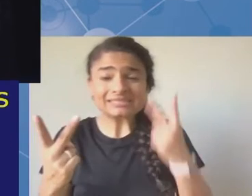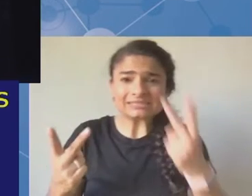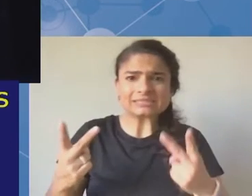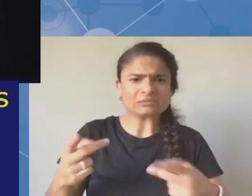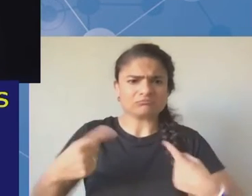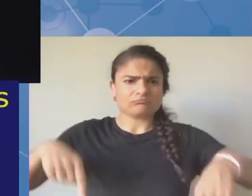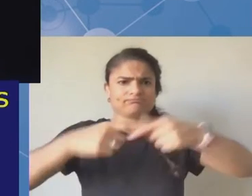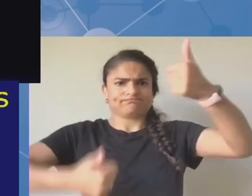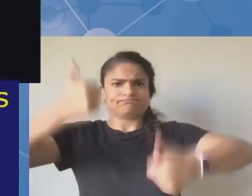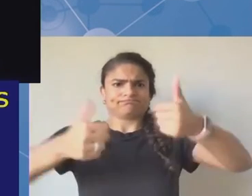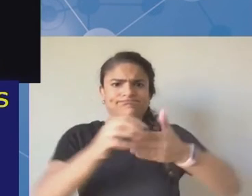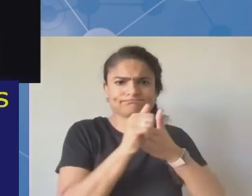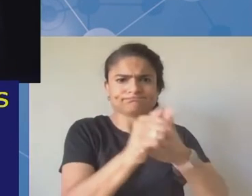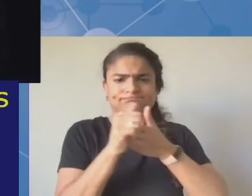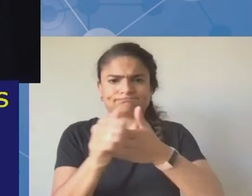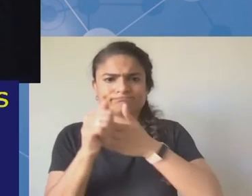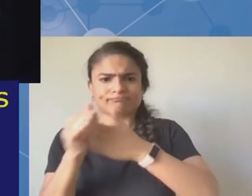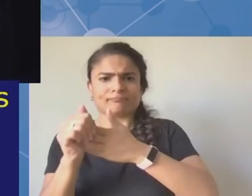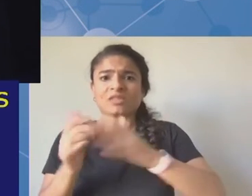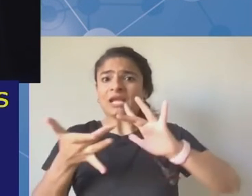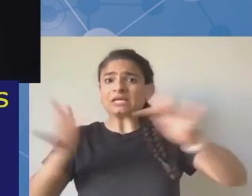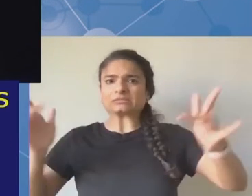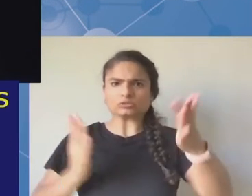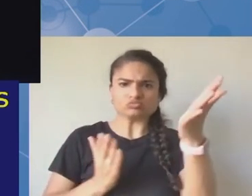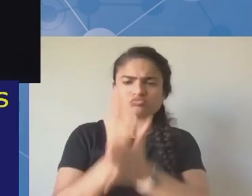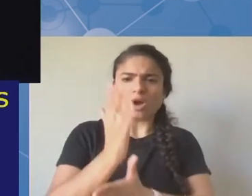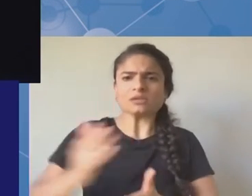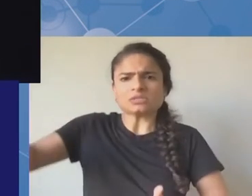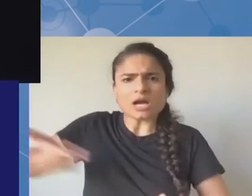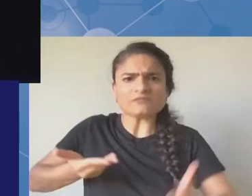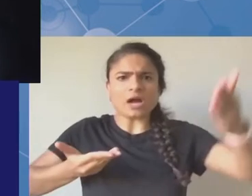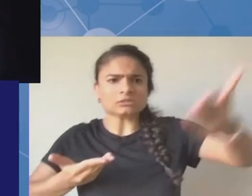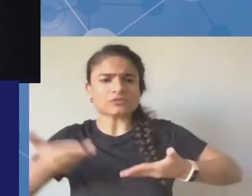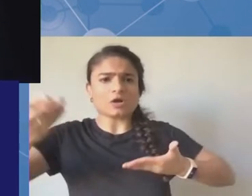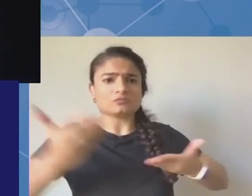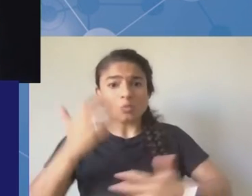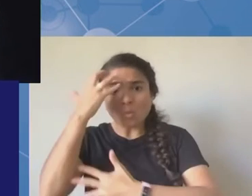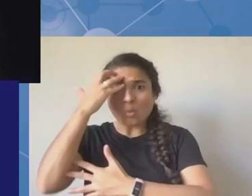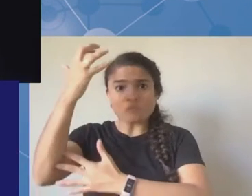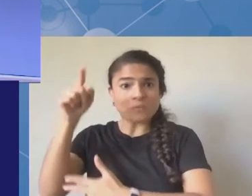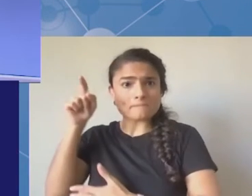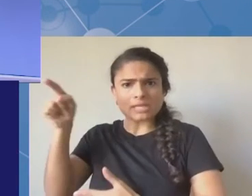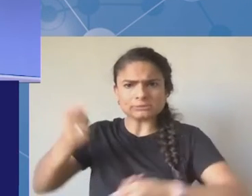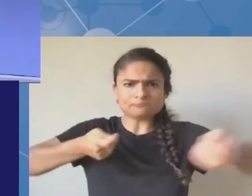технологических компаний, чтобы они могли поговорить с представителями молодого поколения, объединенными вокруг